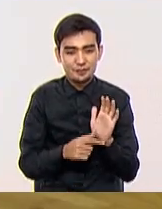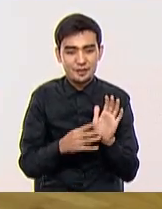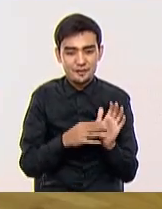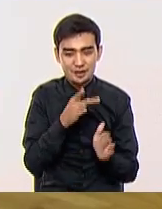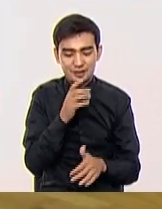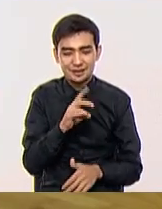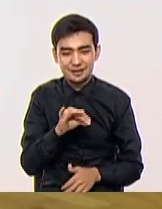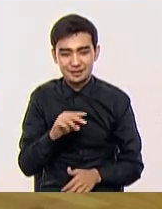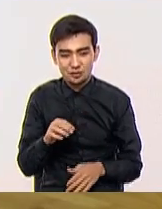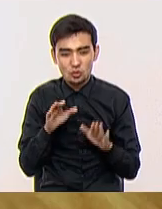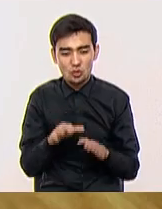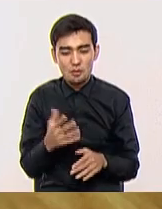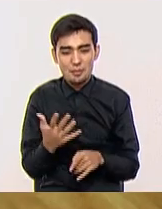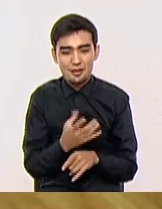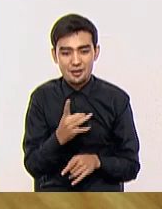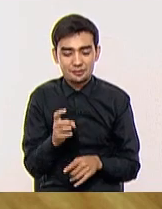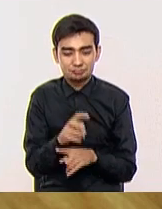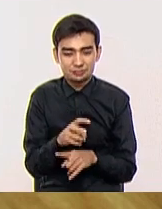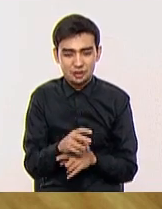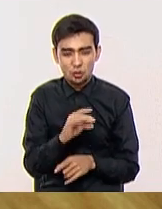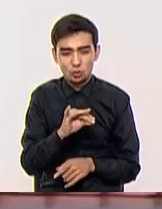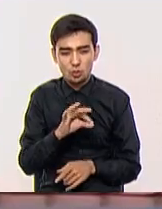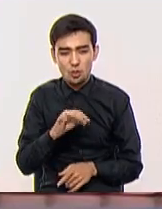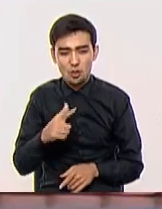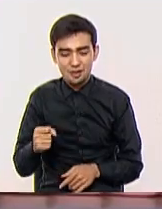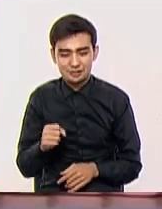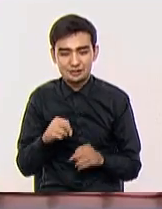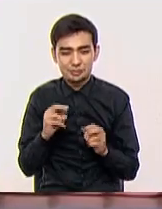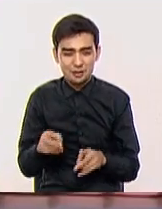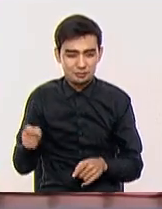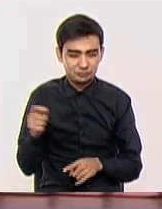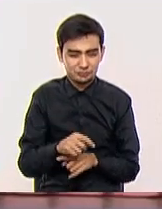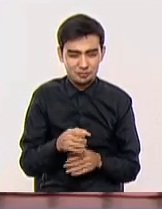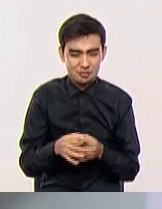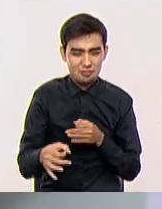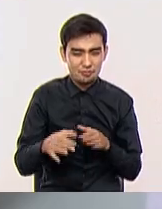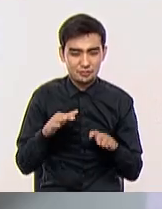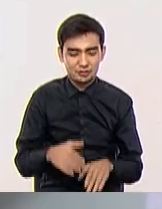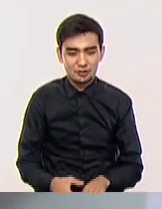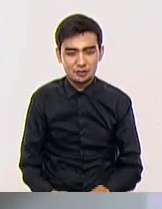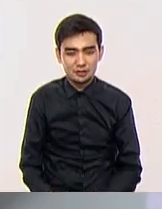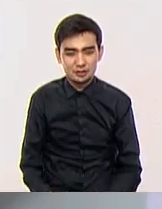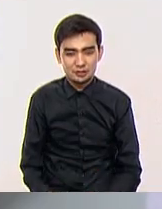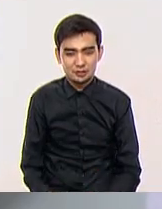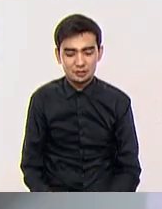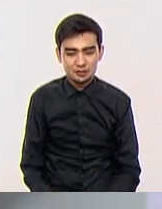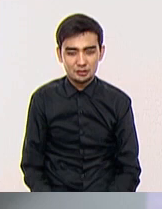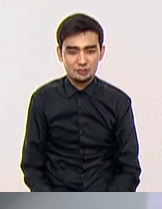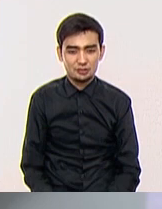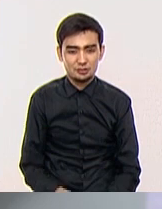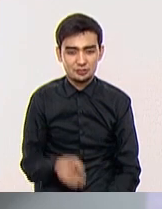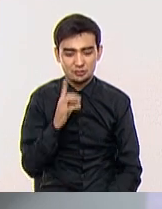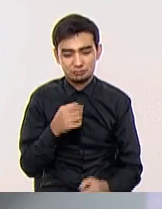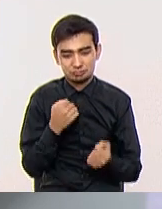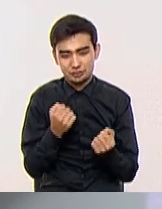79-летняя Нина Гончарова только в пятый раз на занятиях по йоге. Приезжает специально из пригорода. Пока не